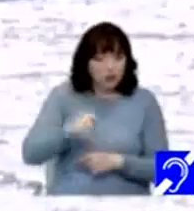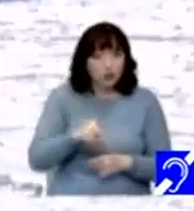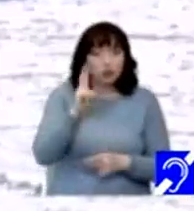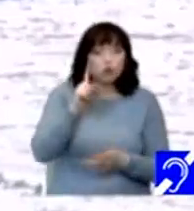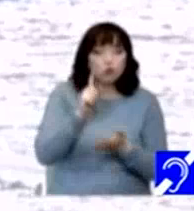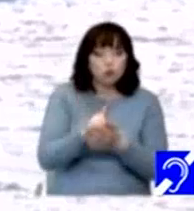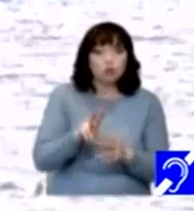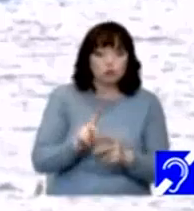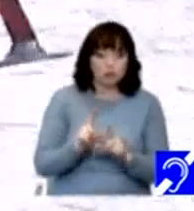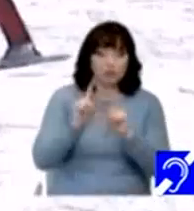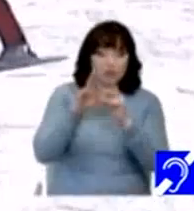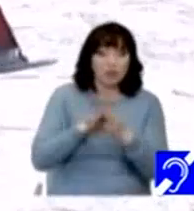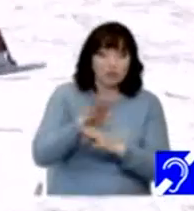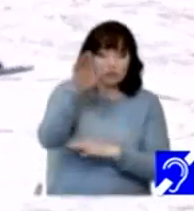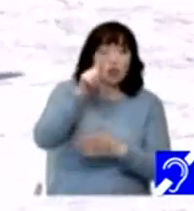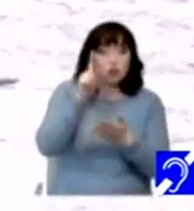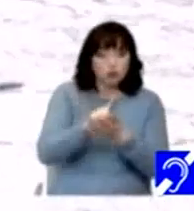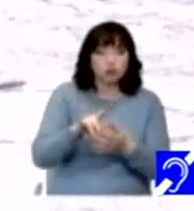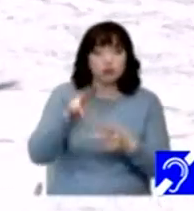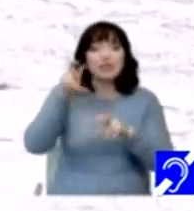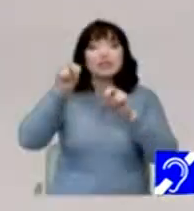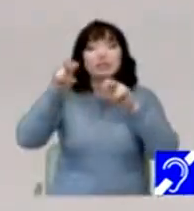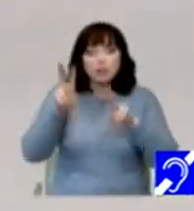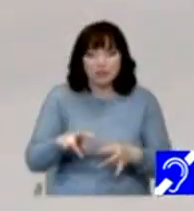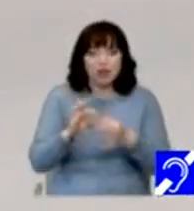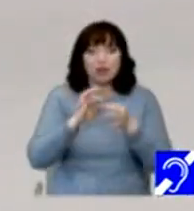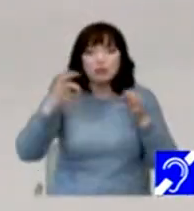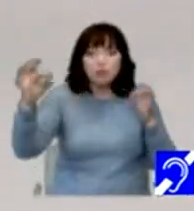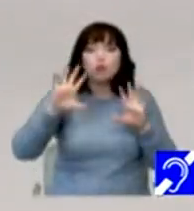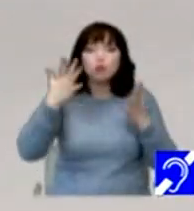să aibă mașinile echipate de iarnă, inclusiv cu lanțuri, în caz de nevoie.